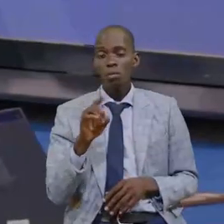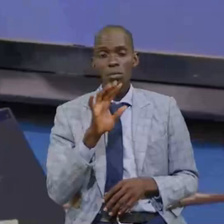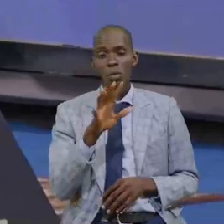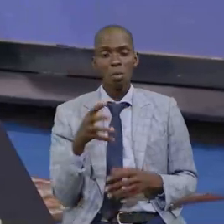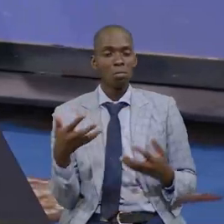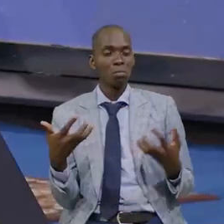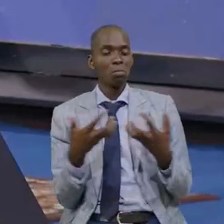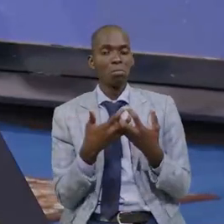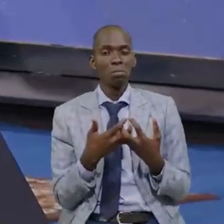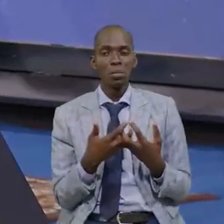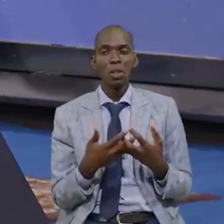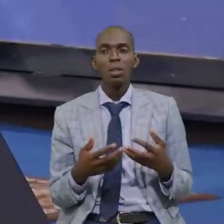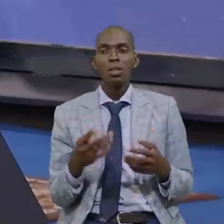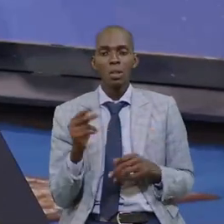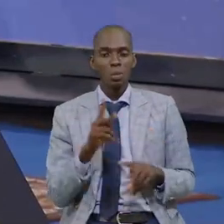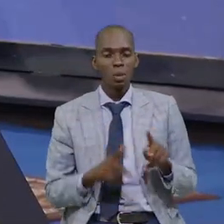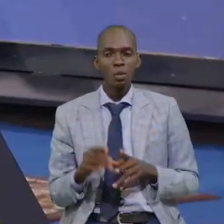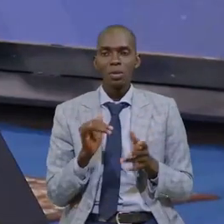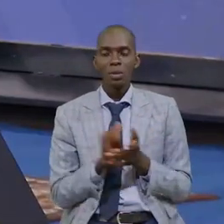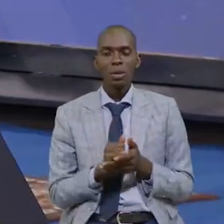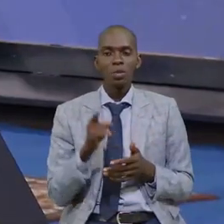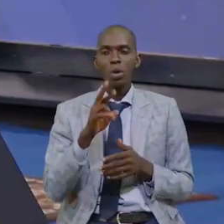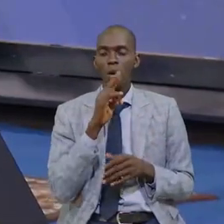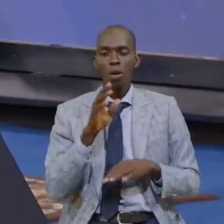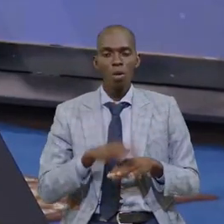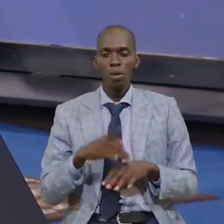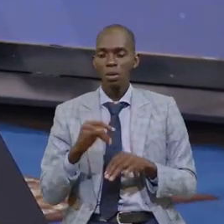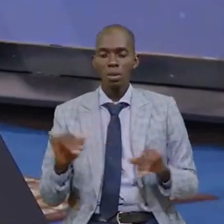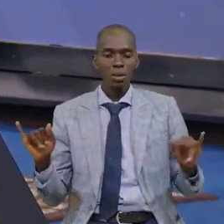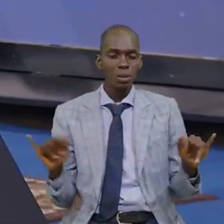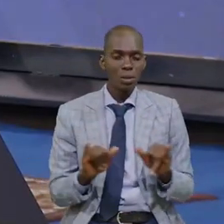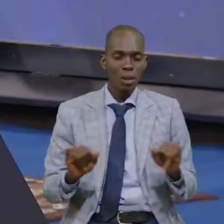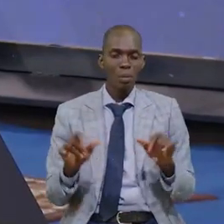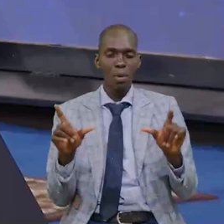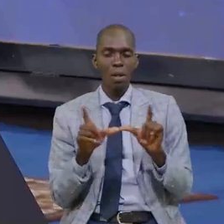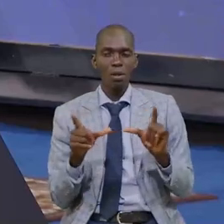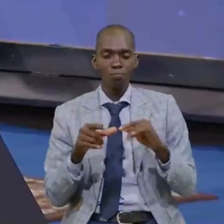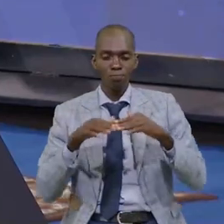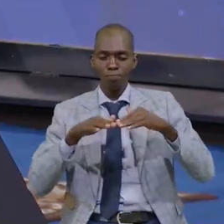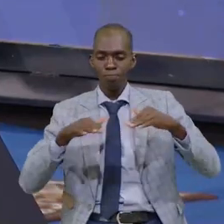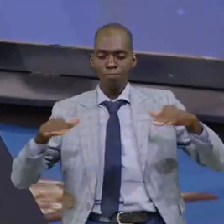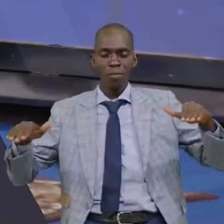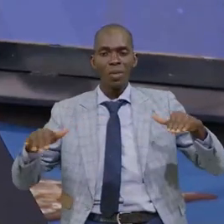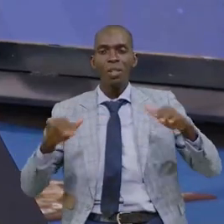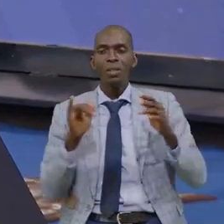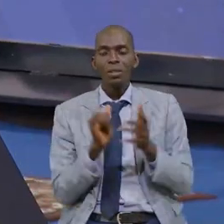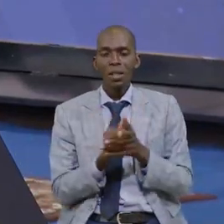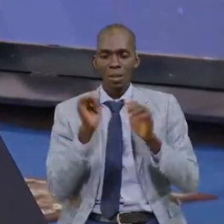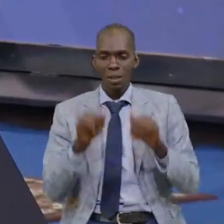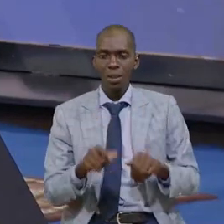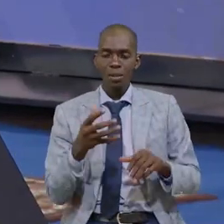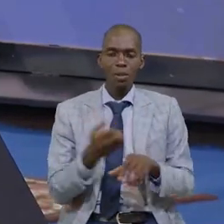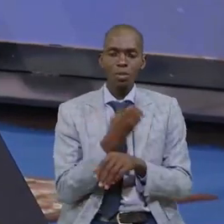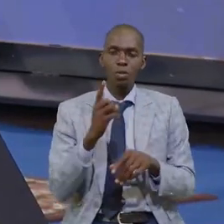Personne, tes pères, tes camarades, c'est-à-dire ceux qui sont au même niveau horizontal que toi, qui peuvent t'élever au-dessus